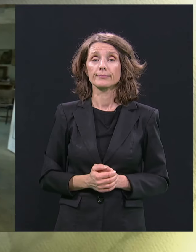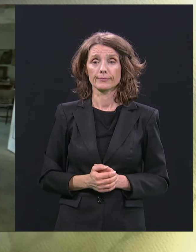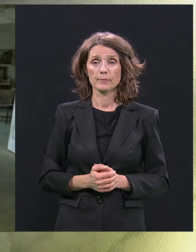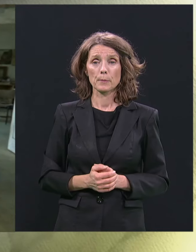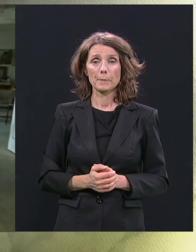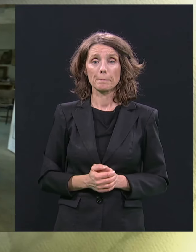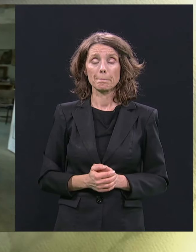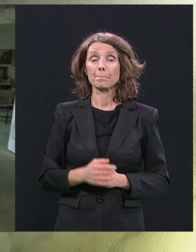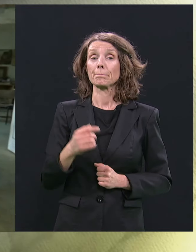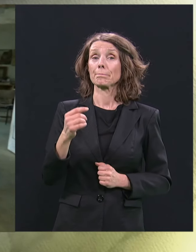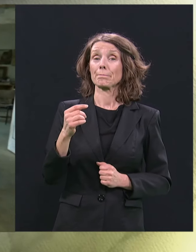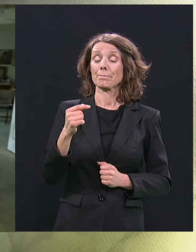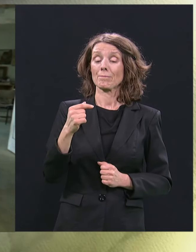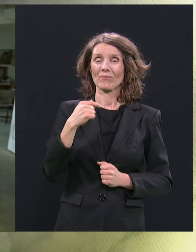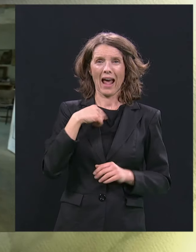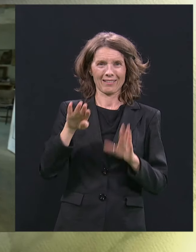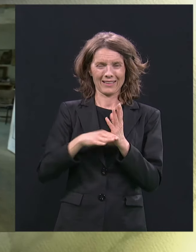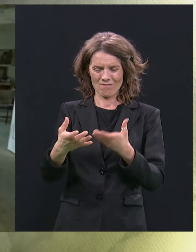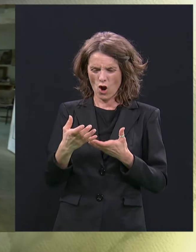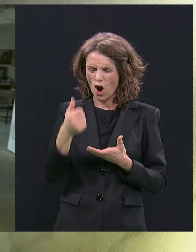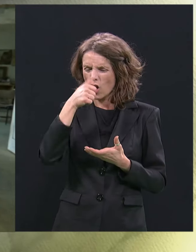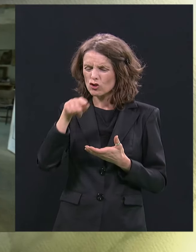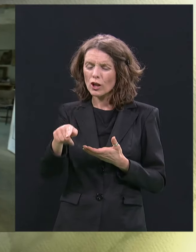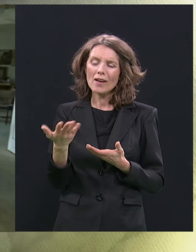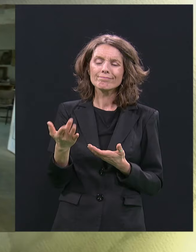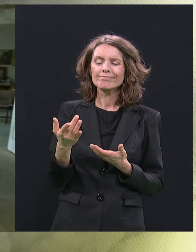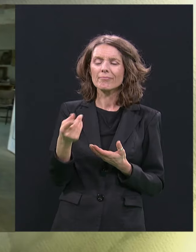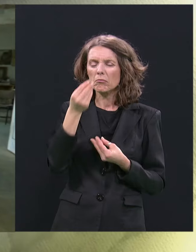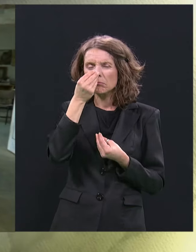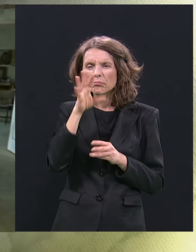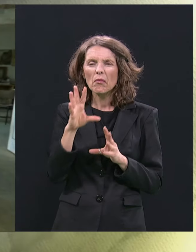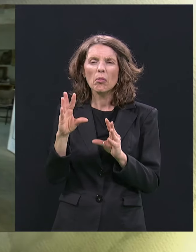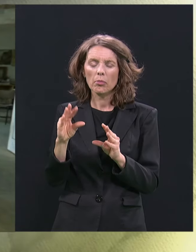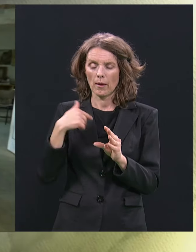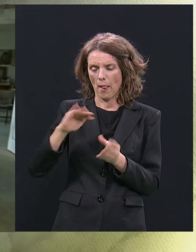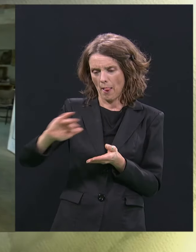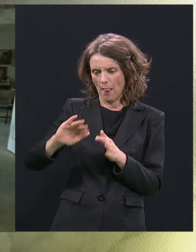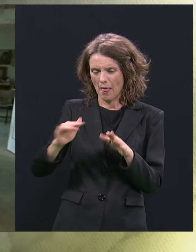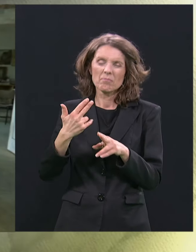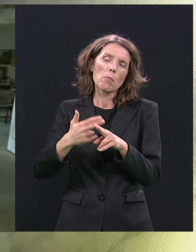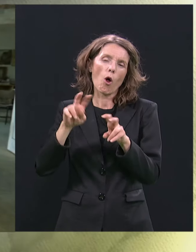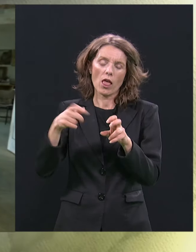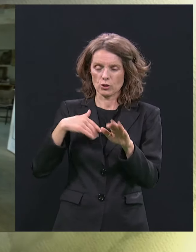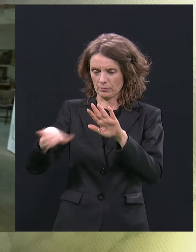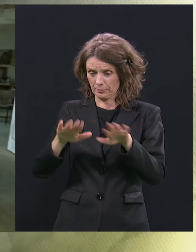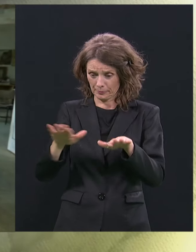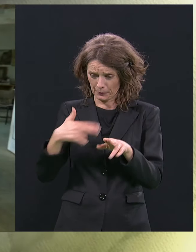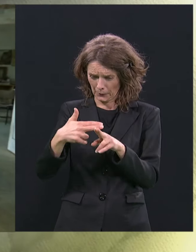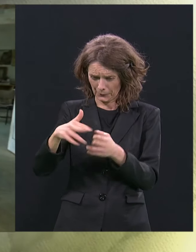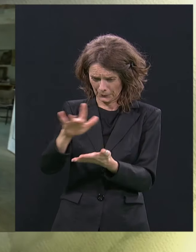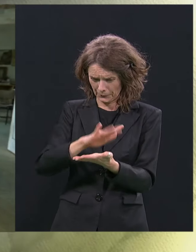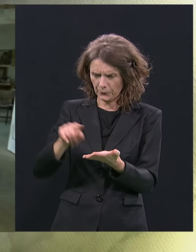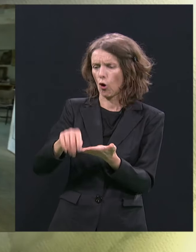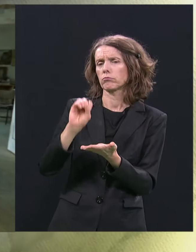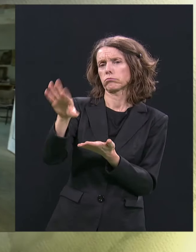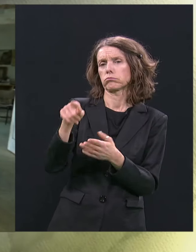da ostavimo ono što je zdravo, a eliminišemo ono što je bolesno i što može da završi u vatri,